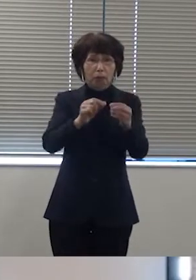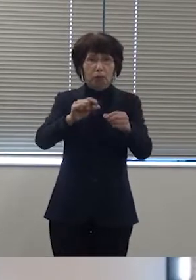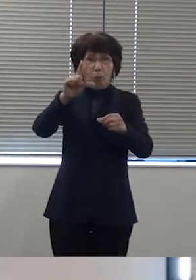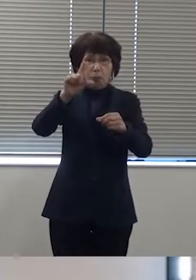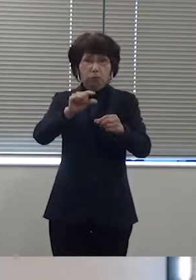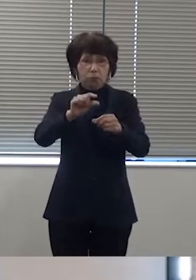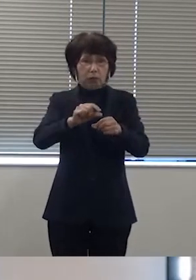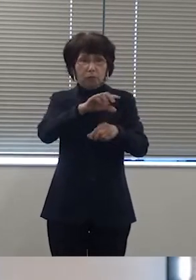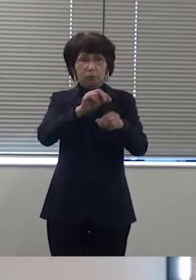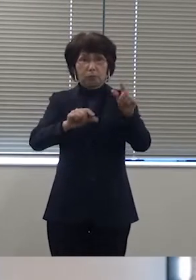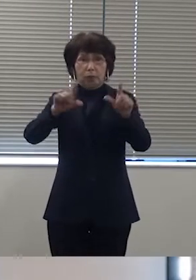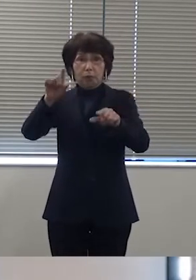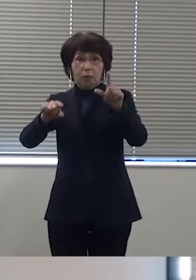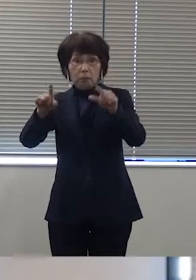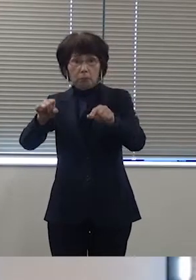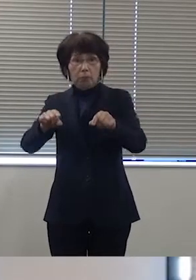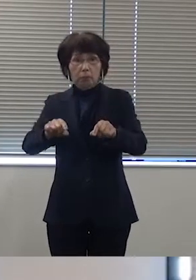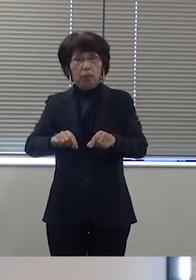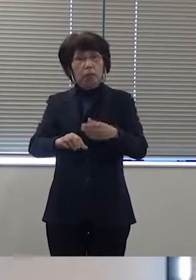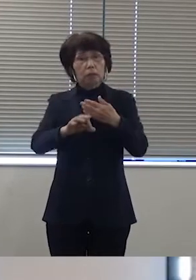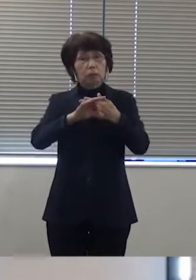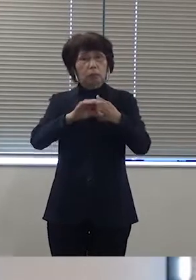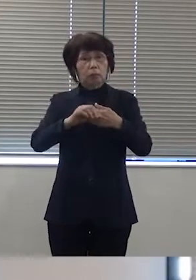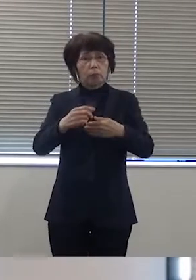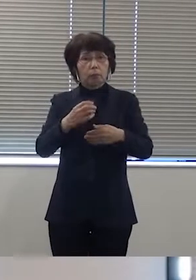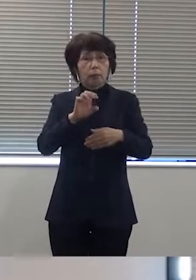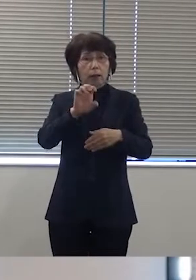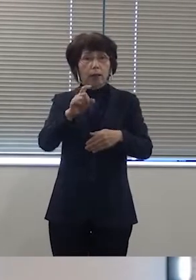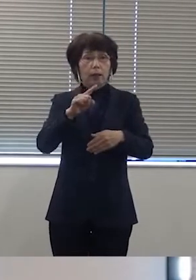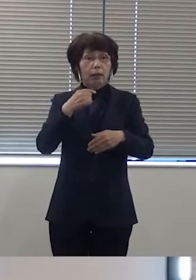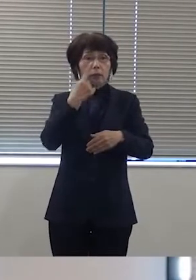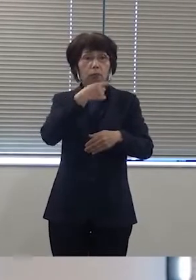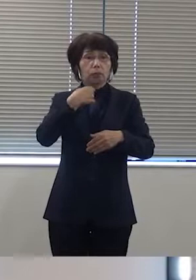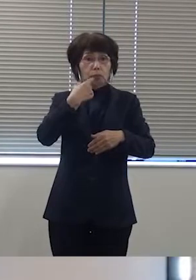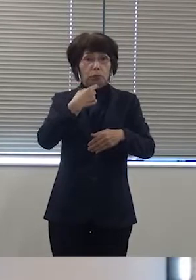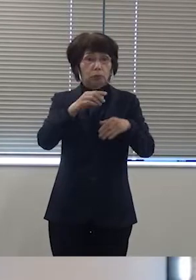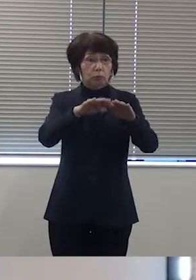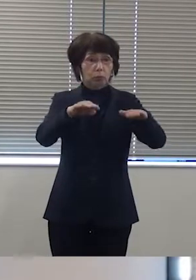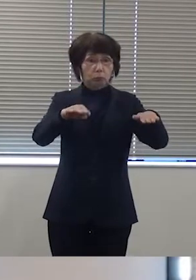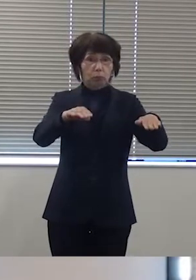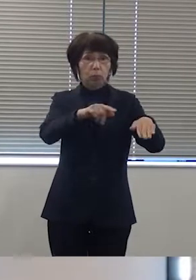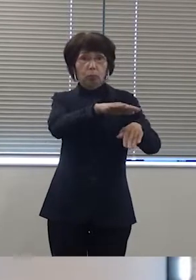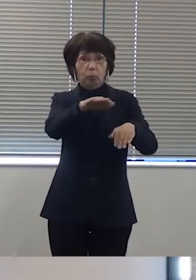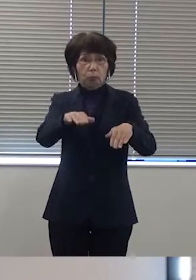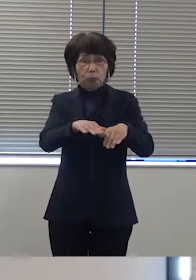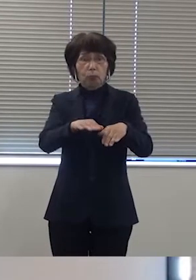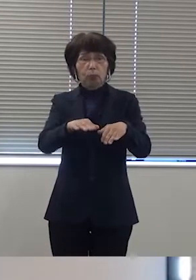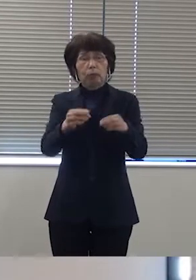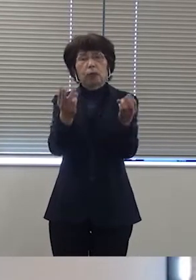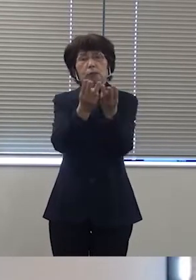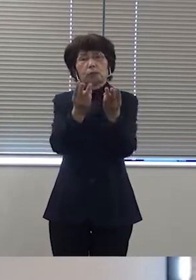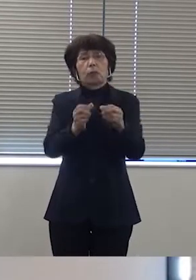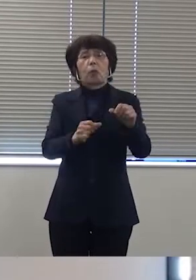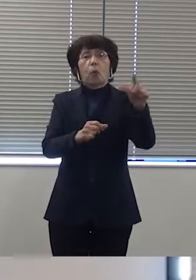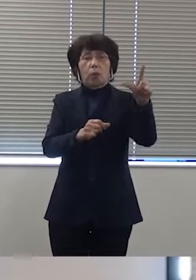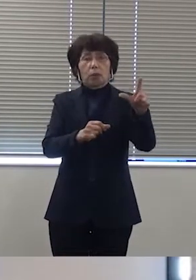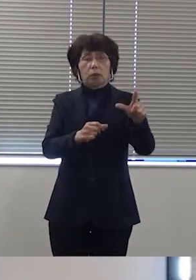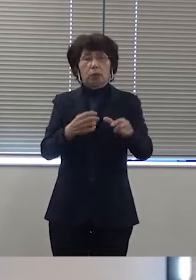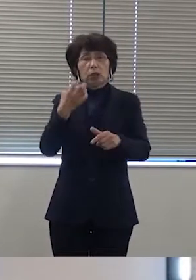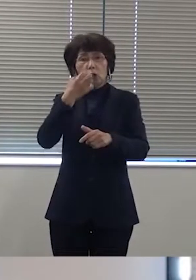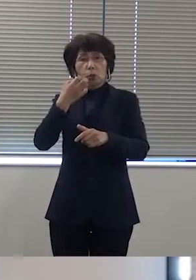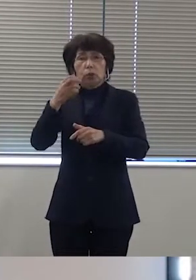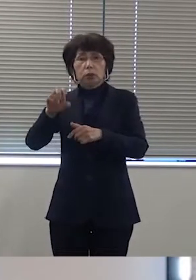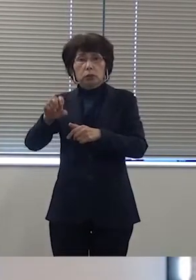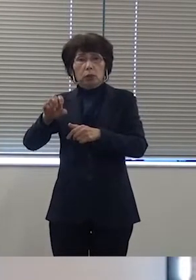の N 口周辺ですと非常に、保育園子どもさんも多いんですが、例えば牛上から南です